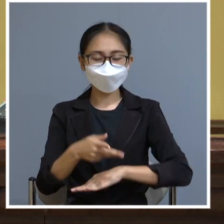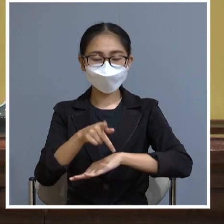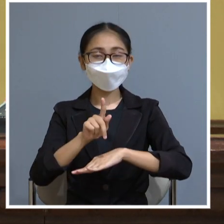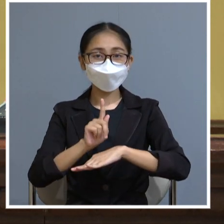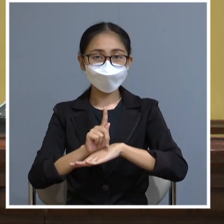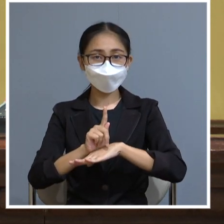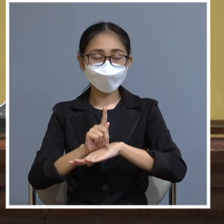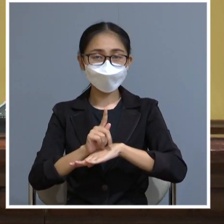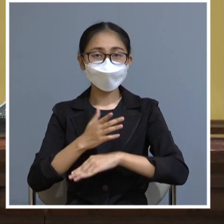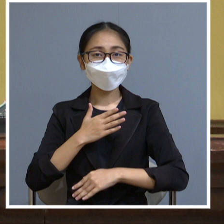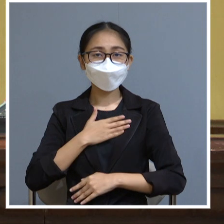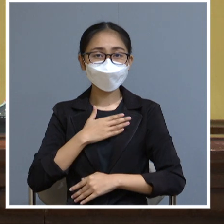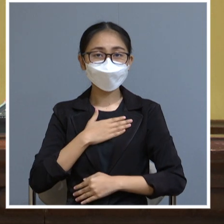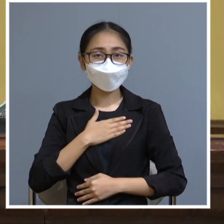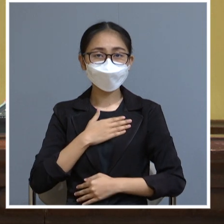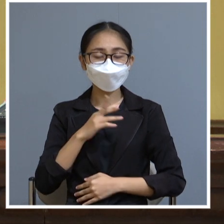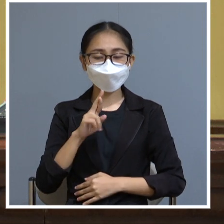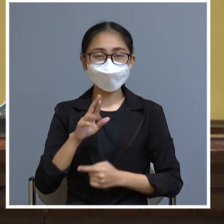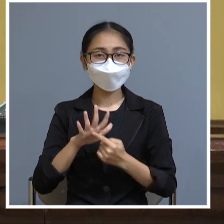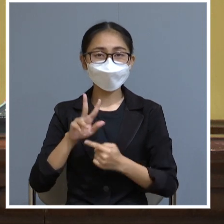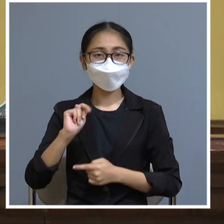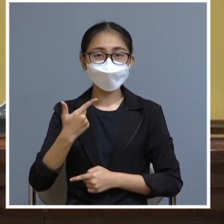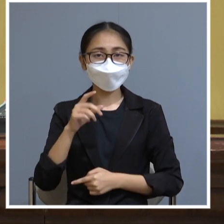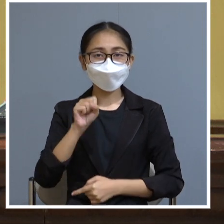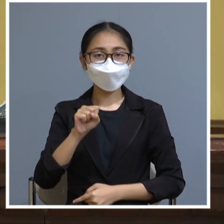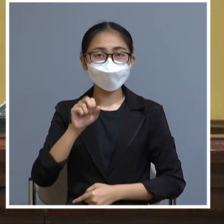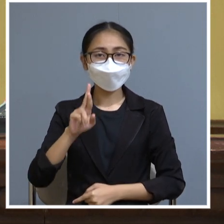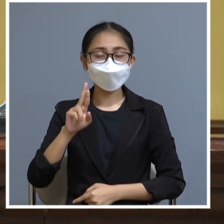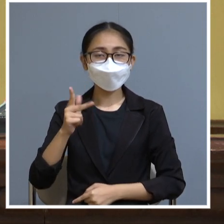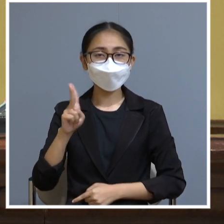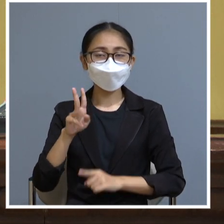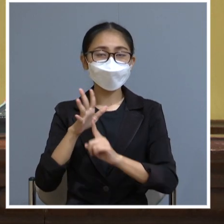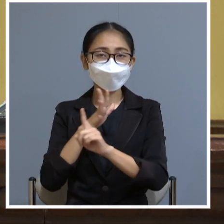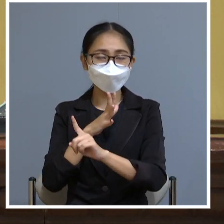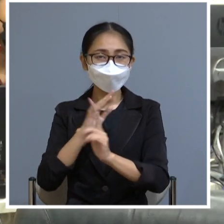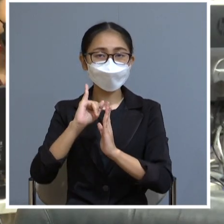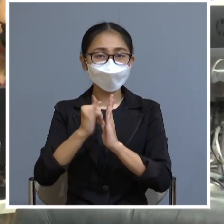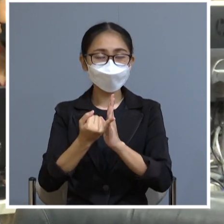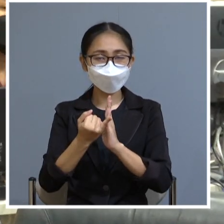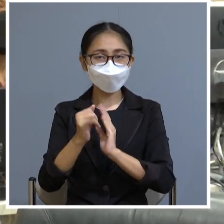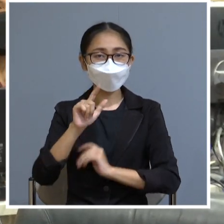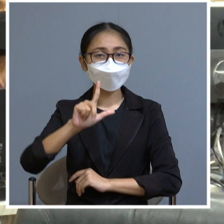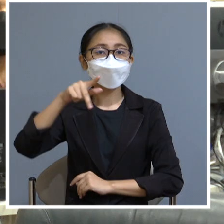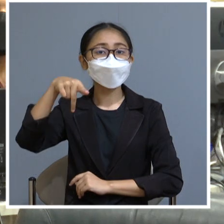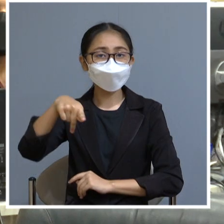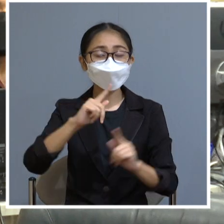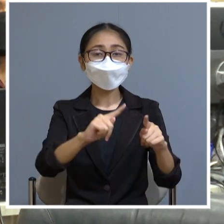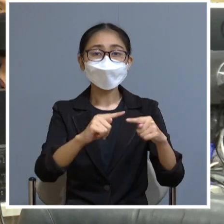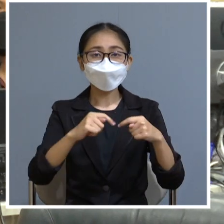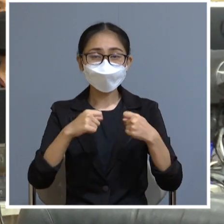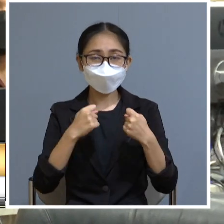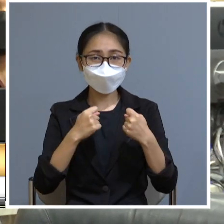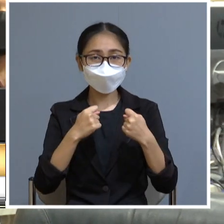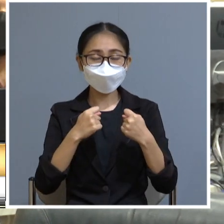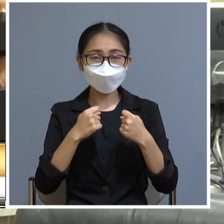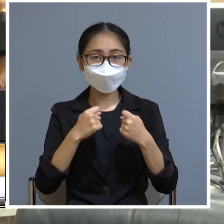บครับผมในรัสารเมริรัด สมัิศัพรพทา รัศาิวัapolinจากำตอบของท่านรัมริี ก็คือว่